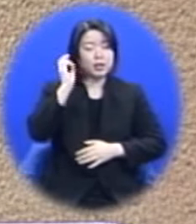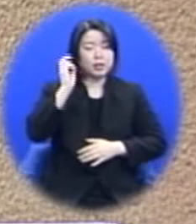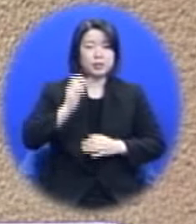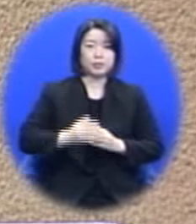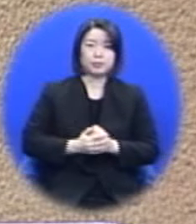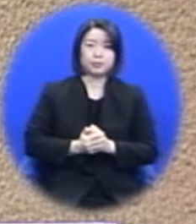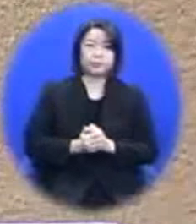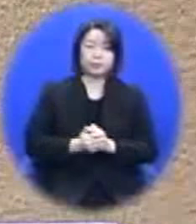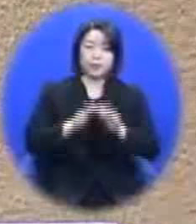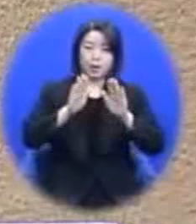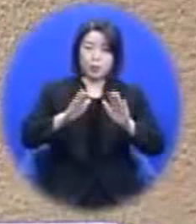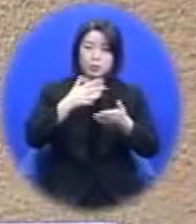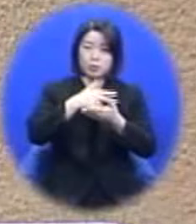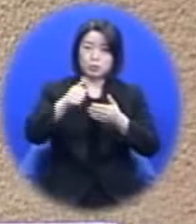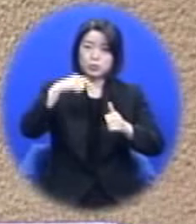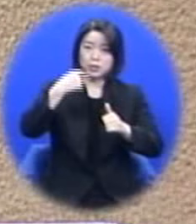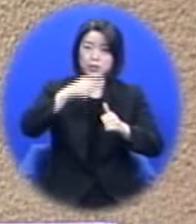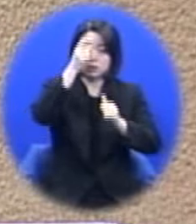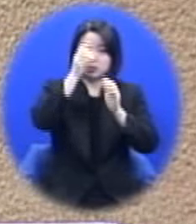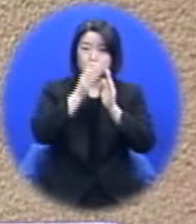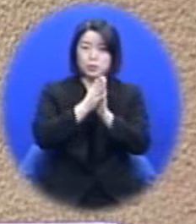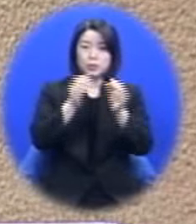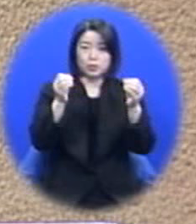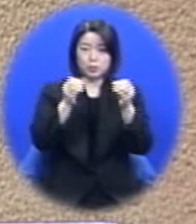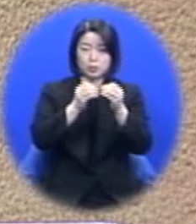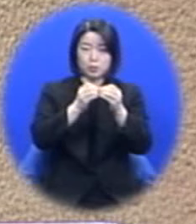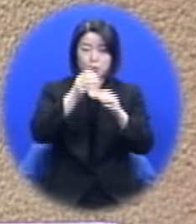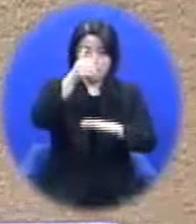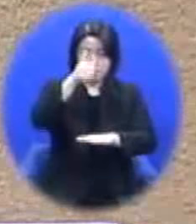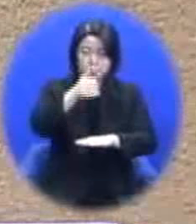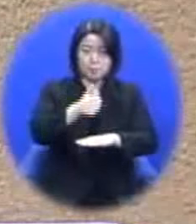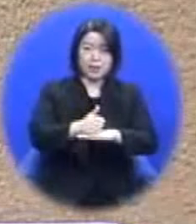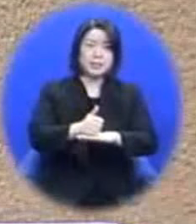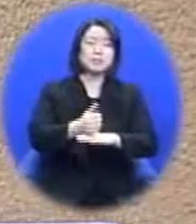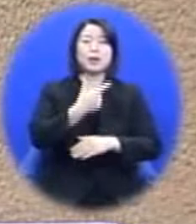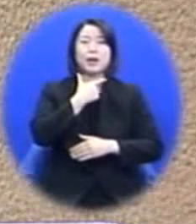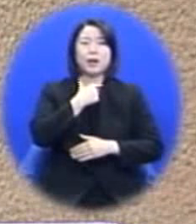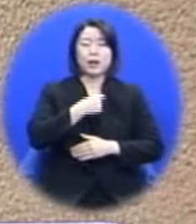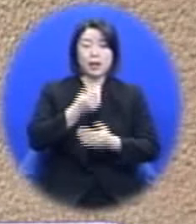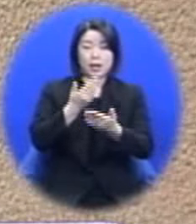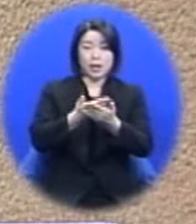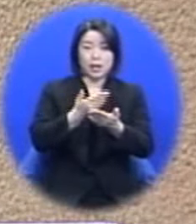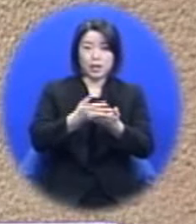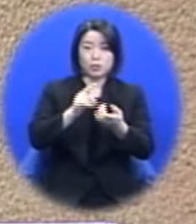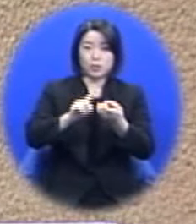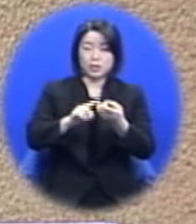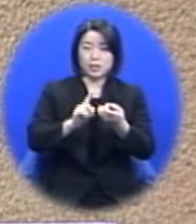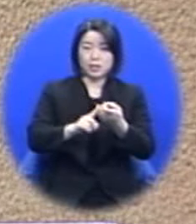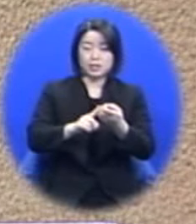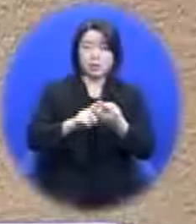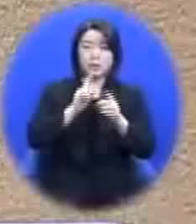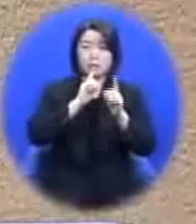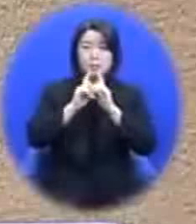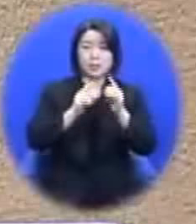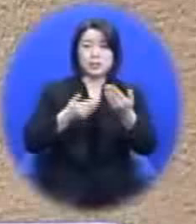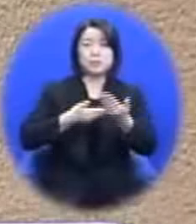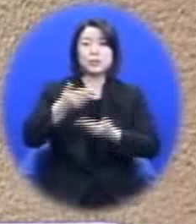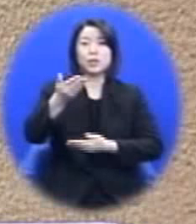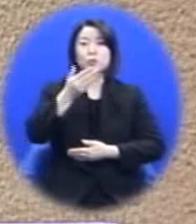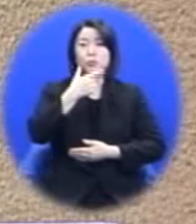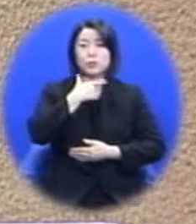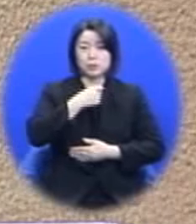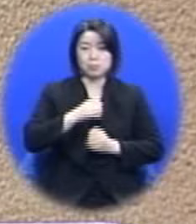오늘 주기도문의 마지막 간구에 대한 말씀을 같이 나누려고 합니다. 다만